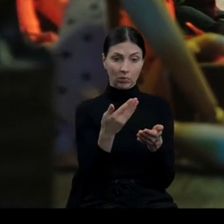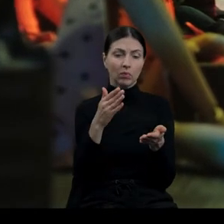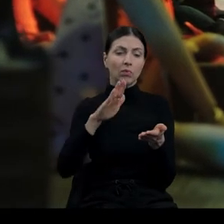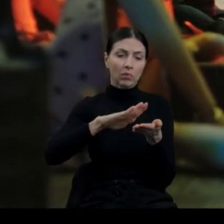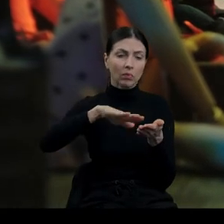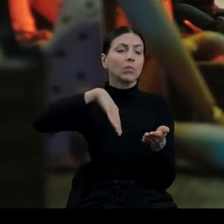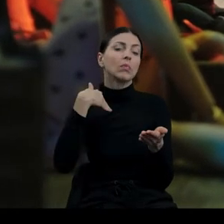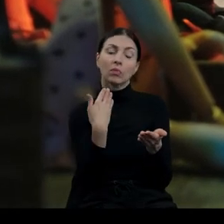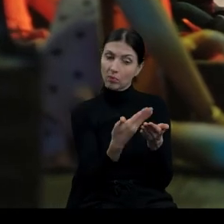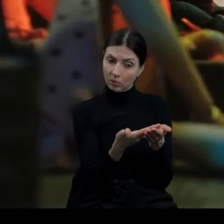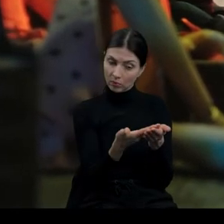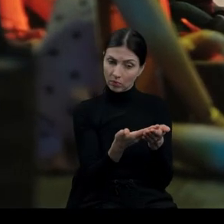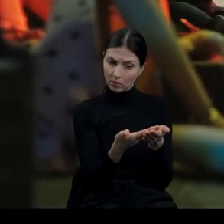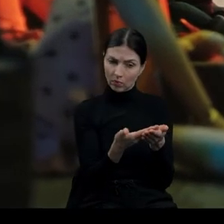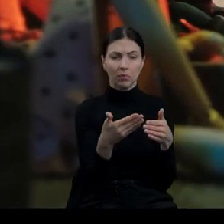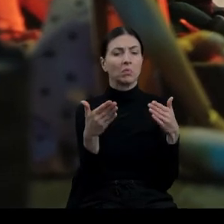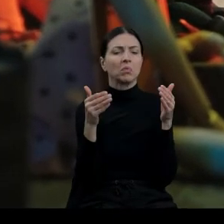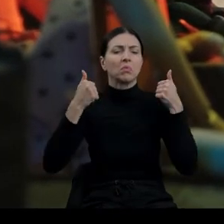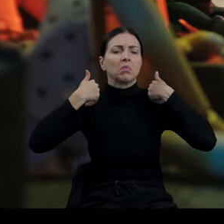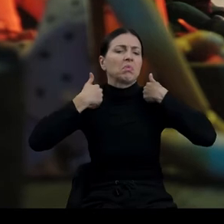do brnięcia w tą materię.